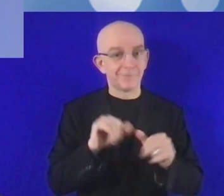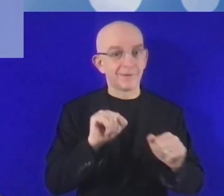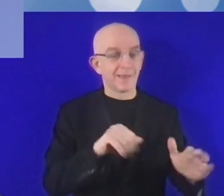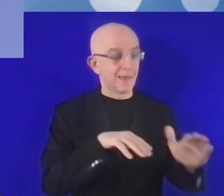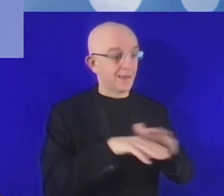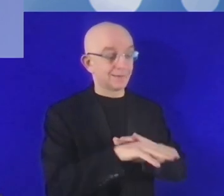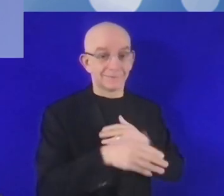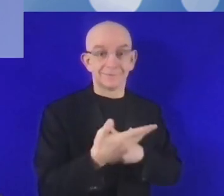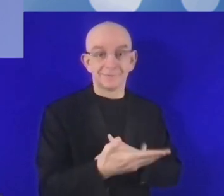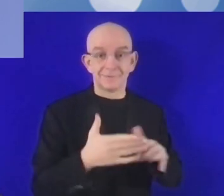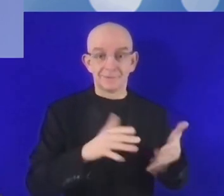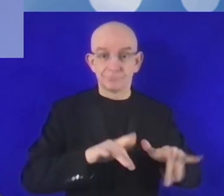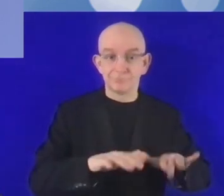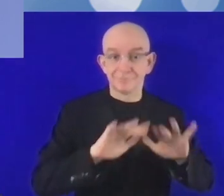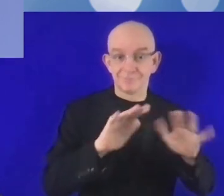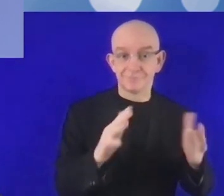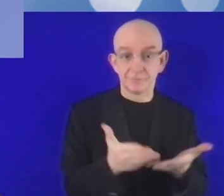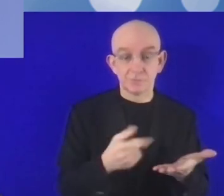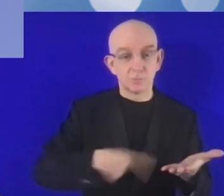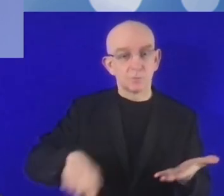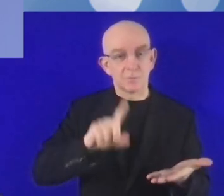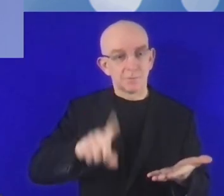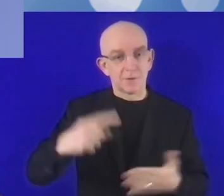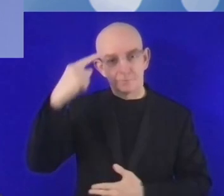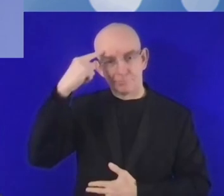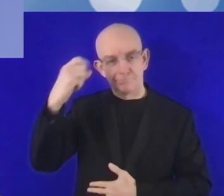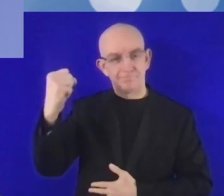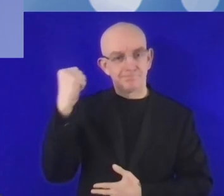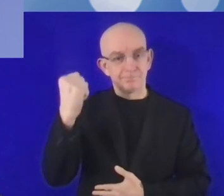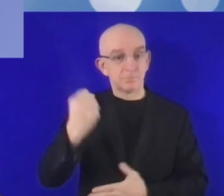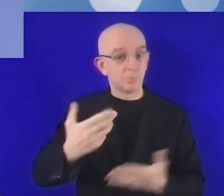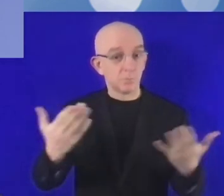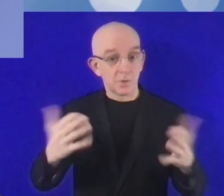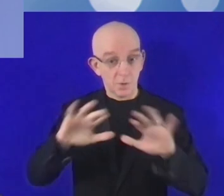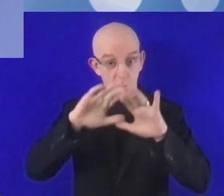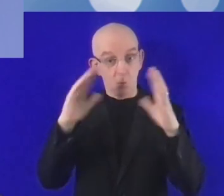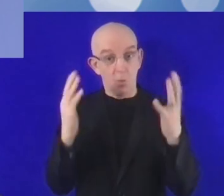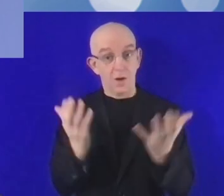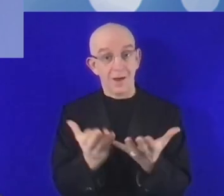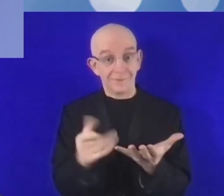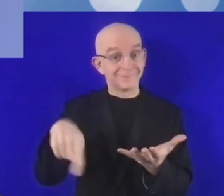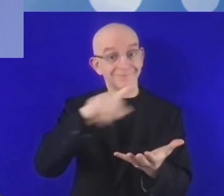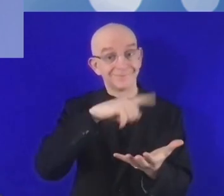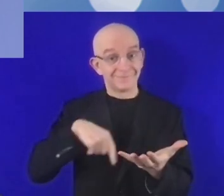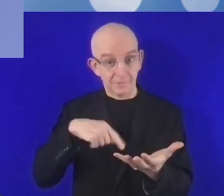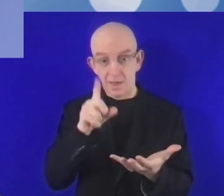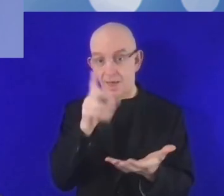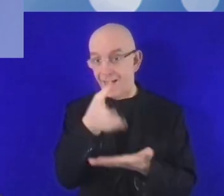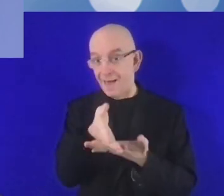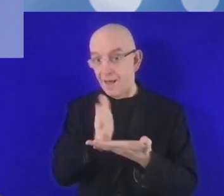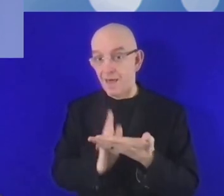且除了这个之外，我们也会讨论一些其他的重要事项，像这